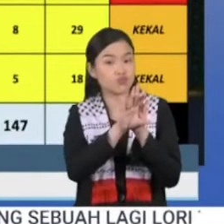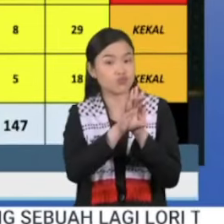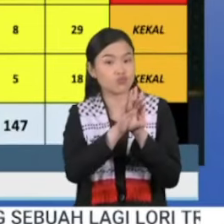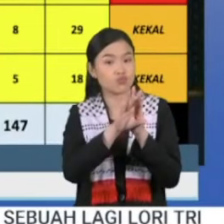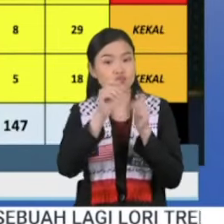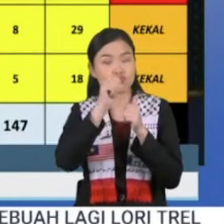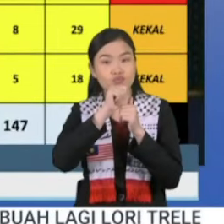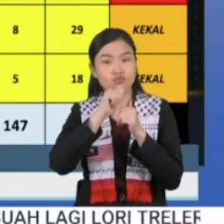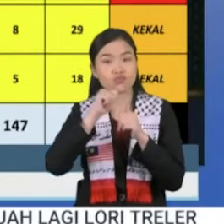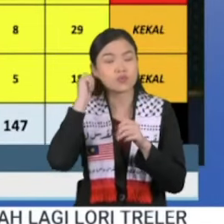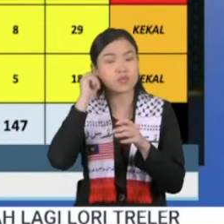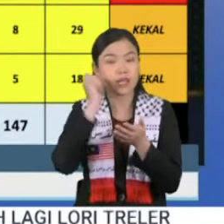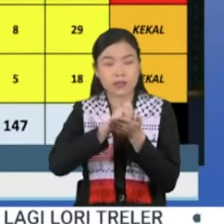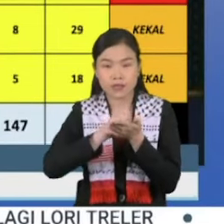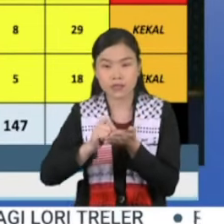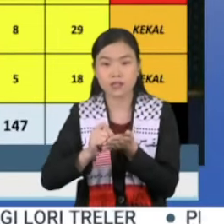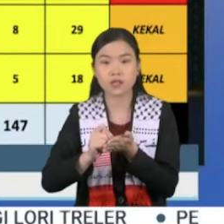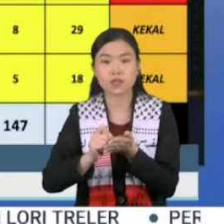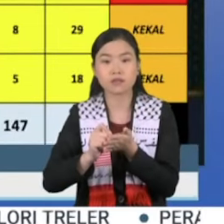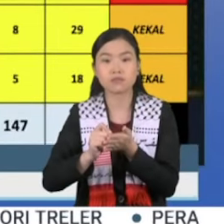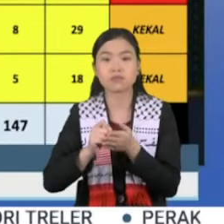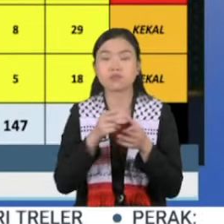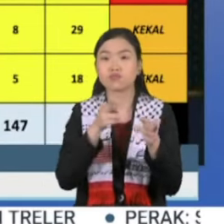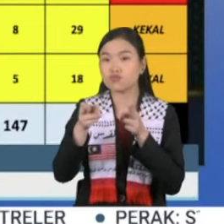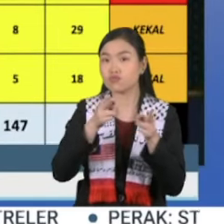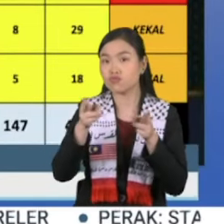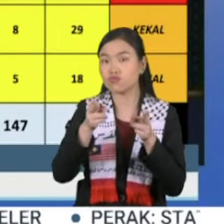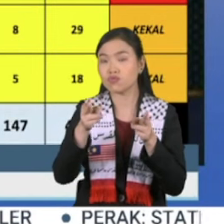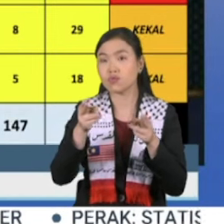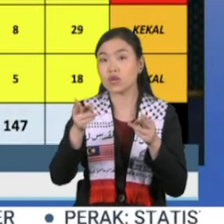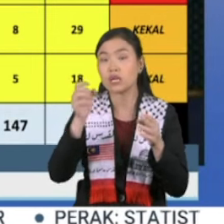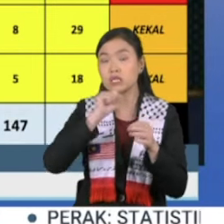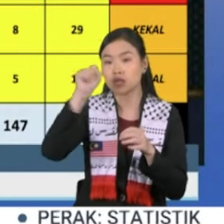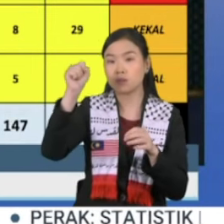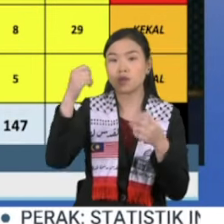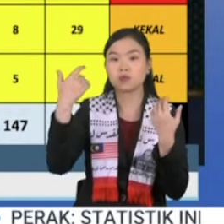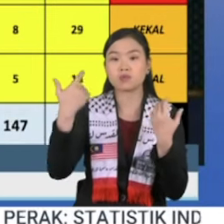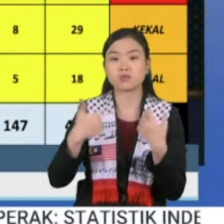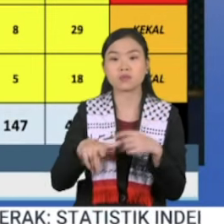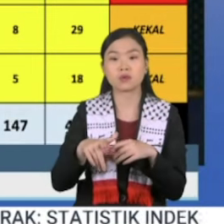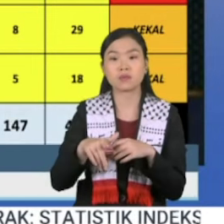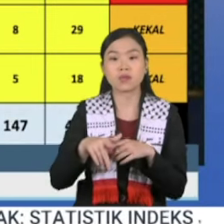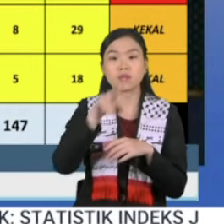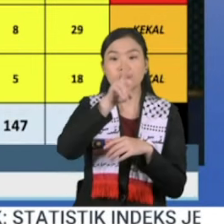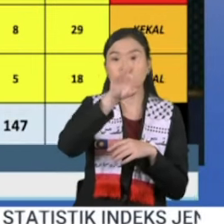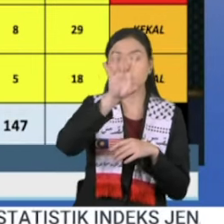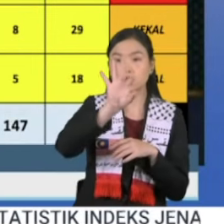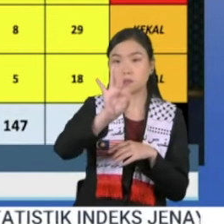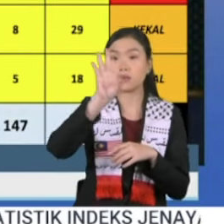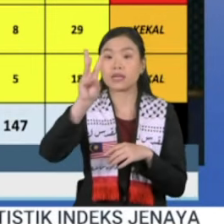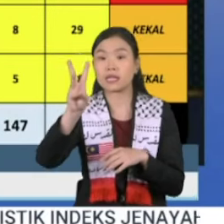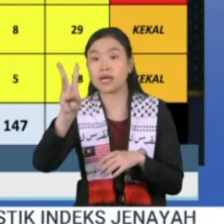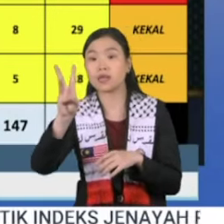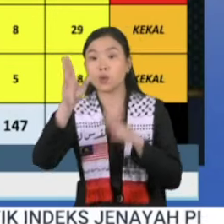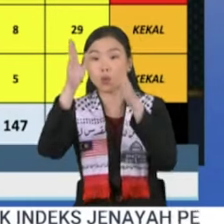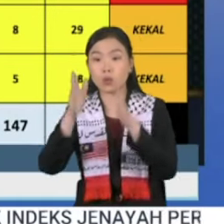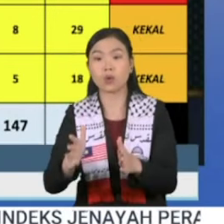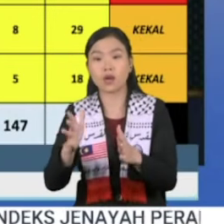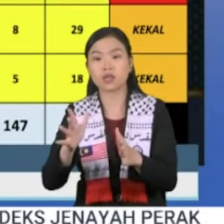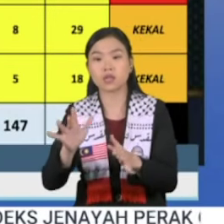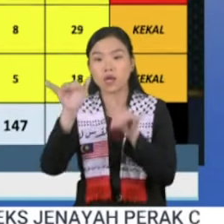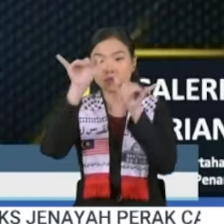Kuasa Pengurusan Bencana Negeri Sabah, seramai 296 penduduk daripada 97 KIR